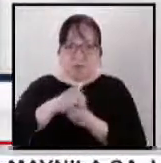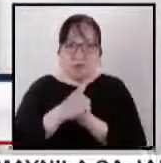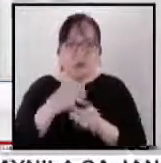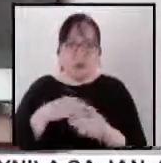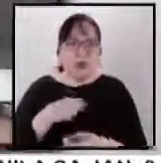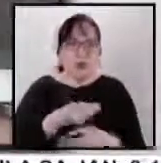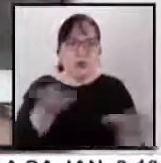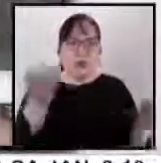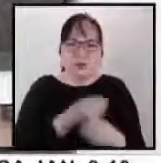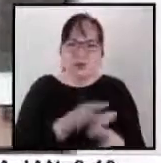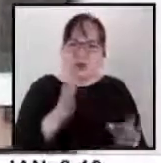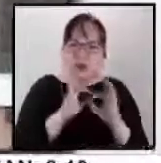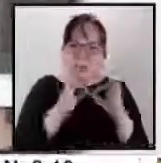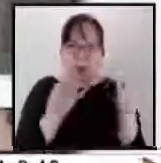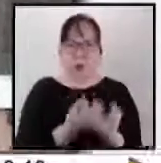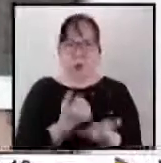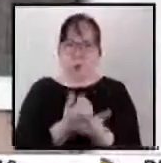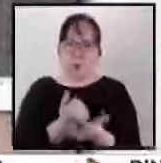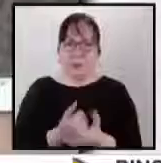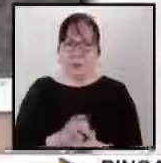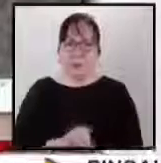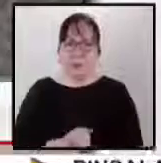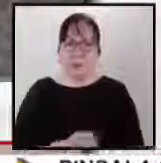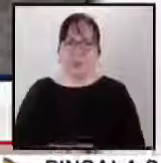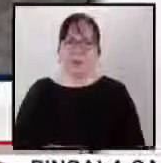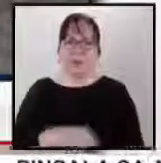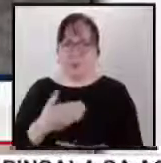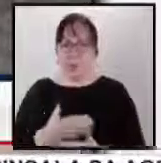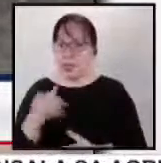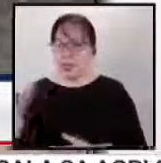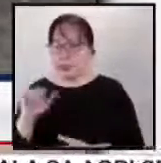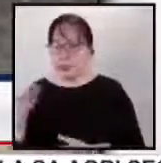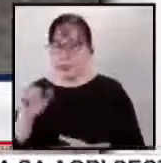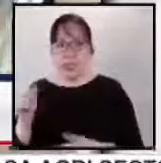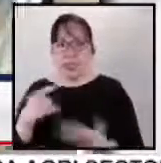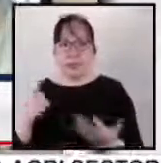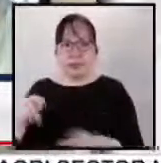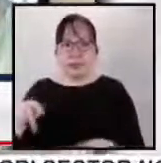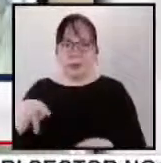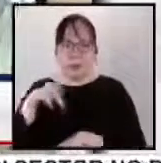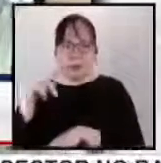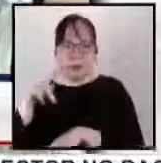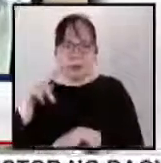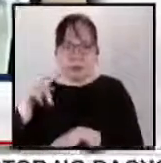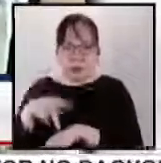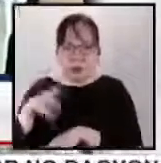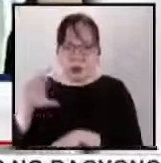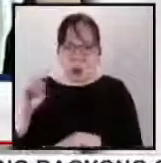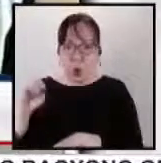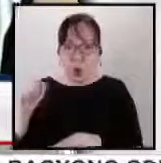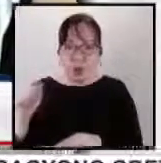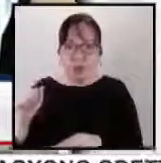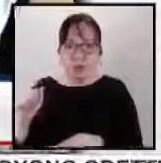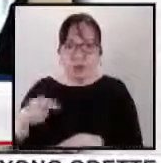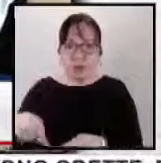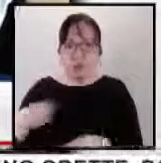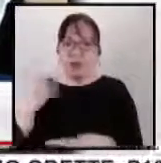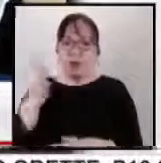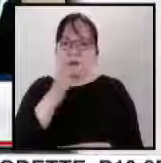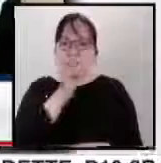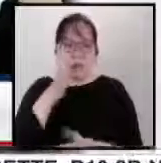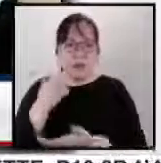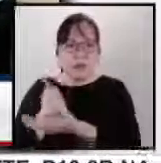kalamidad. Walang patidin ang mga naging hakbang ng Philippine Coconut Authority para sa coconut farmers sa mga lugar